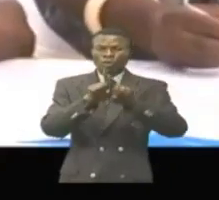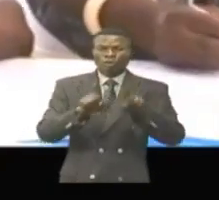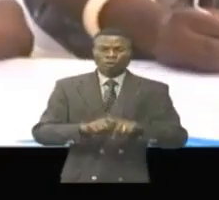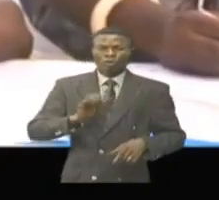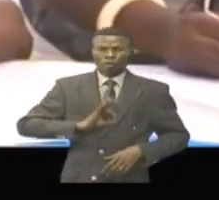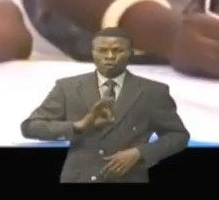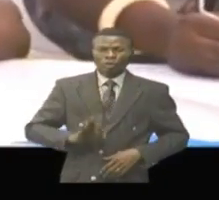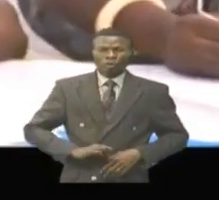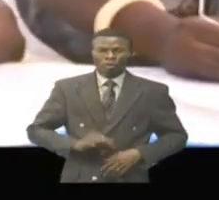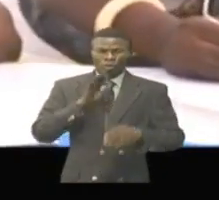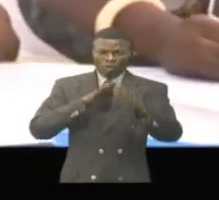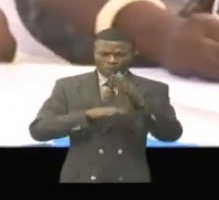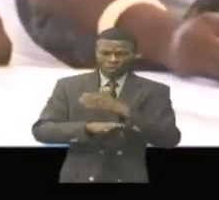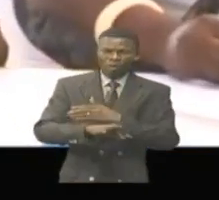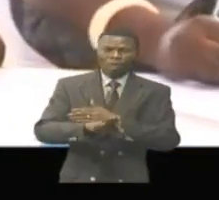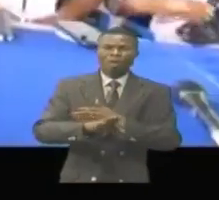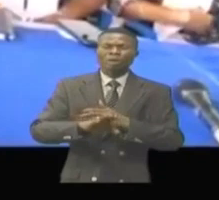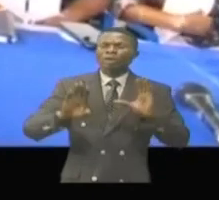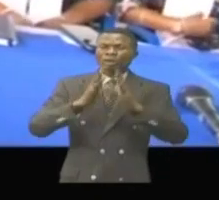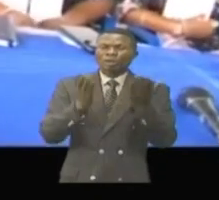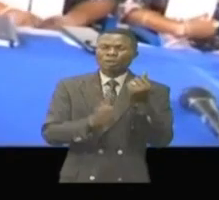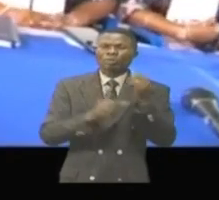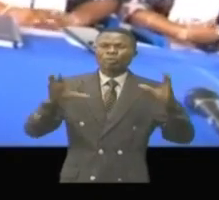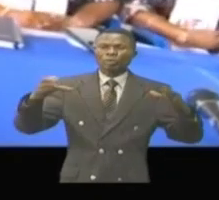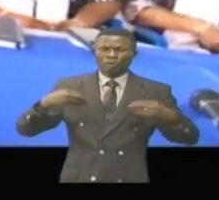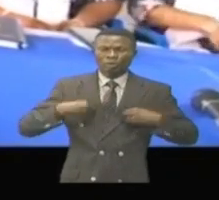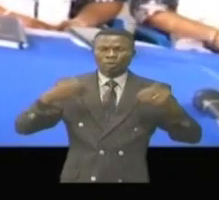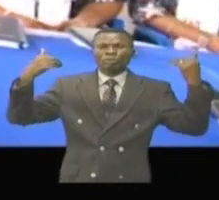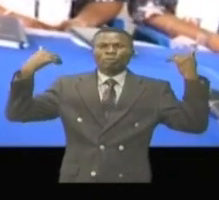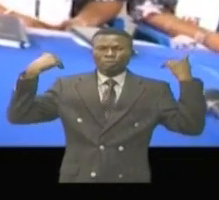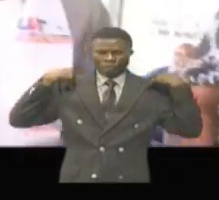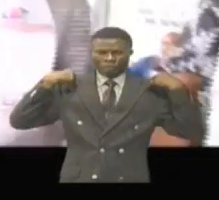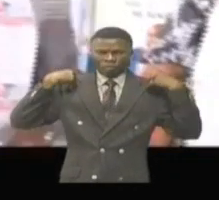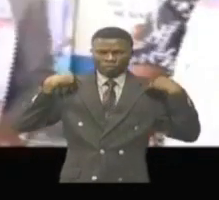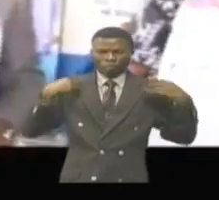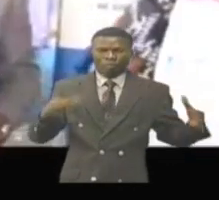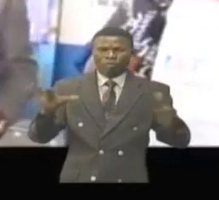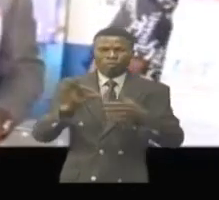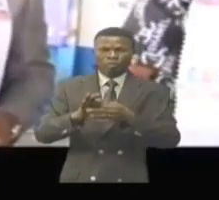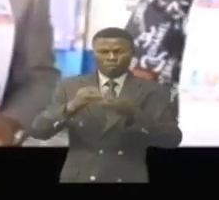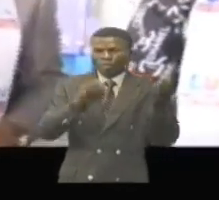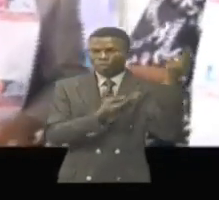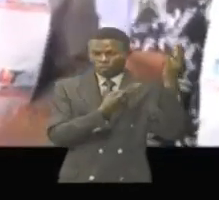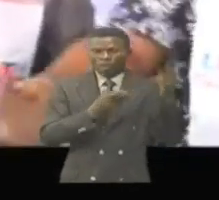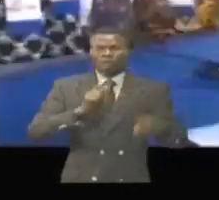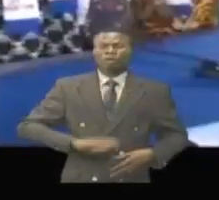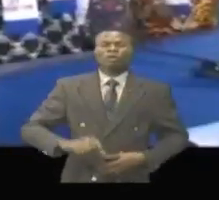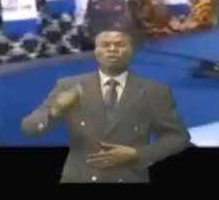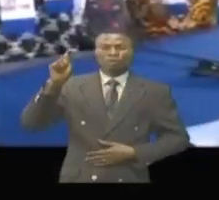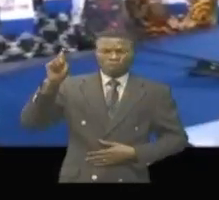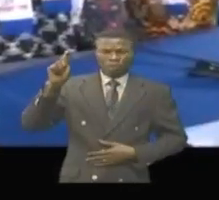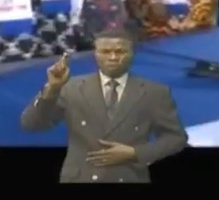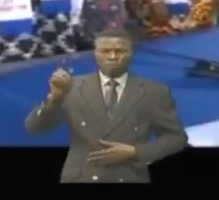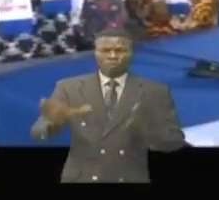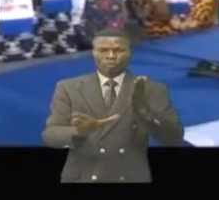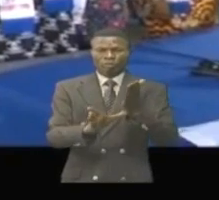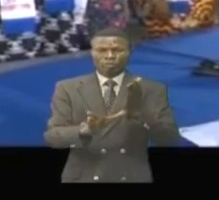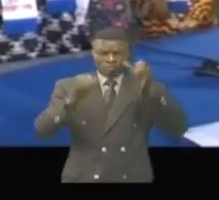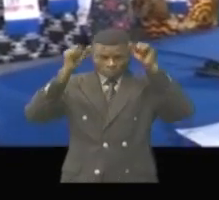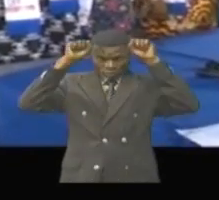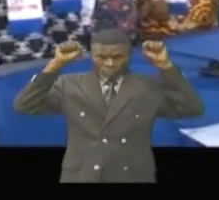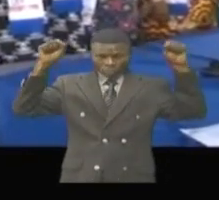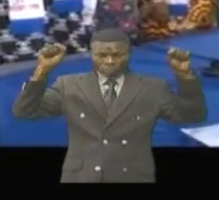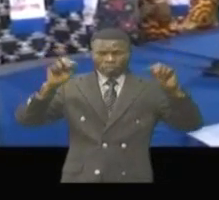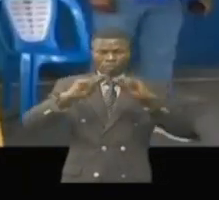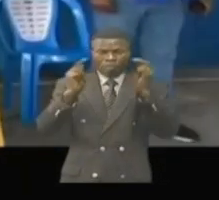Une adhésion accueillie à bras ouverts par les autorités de l'Union pour les valeurs tshisekédistes. Vice-président, Ligue